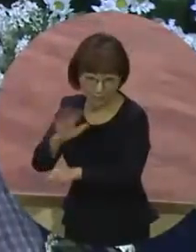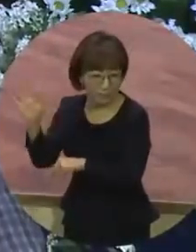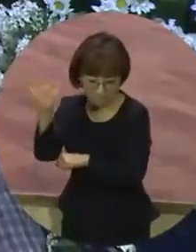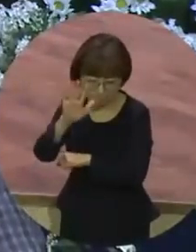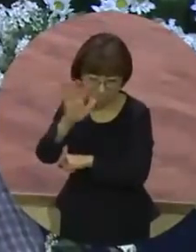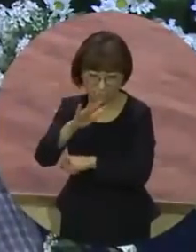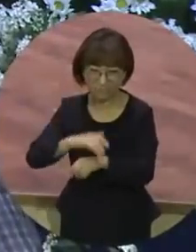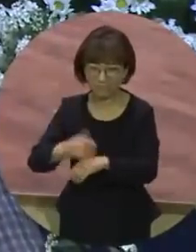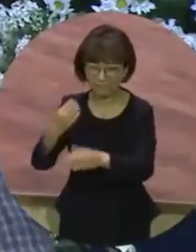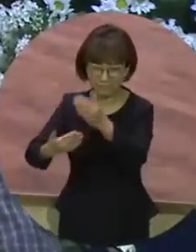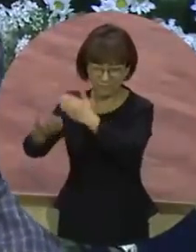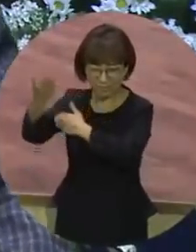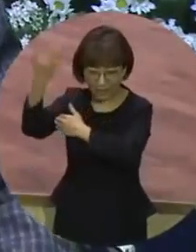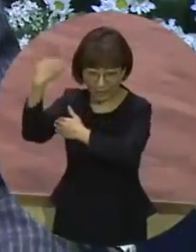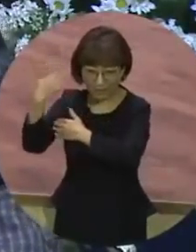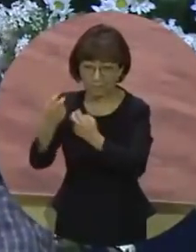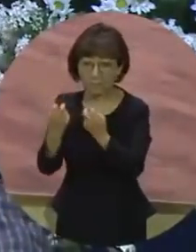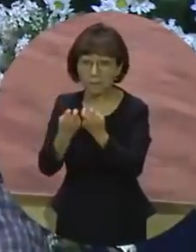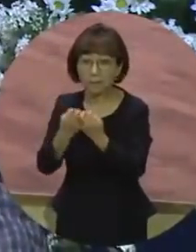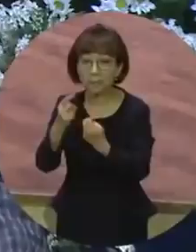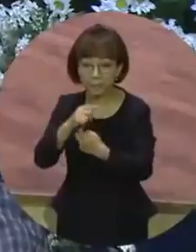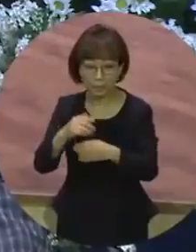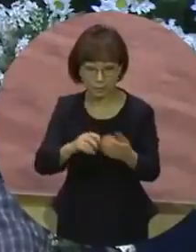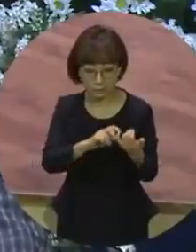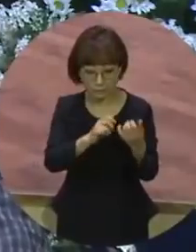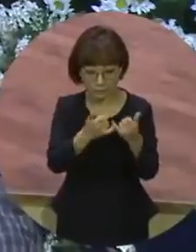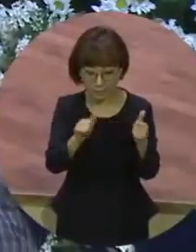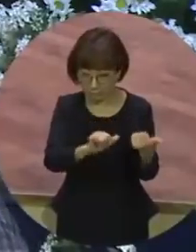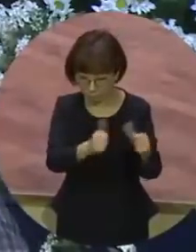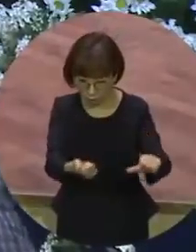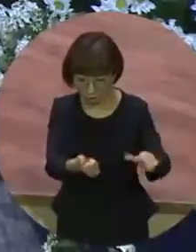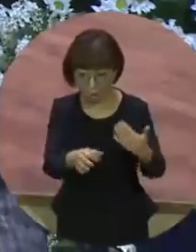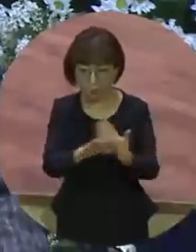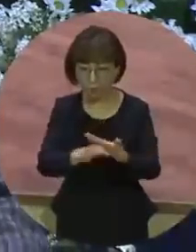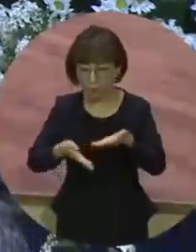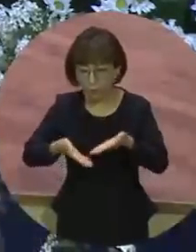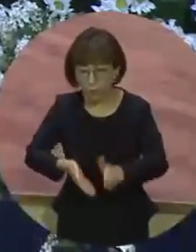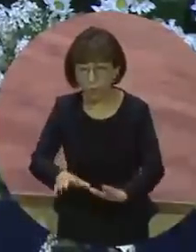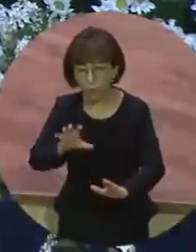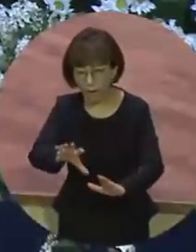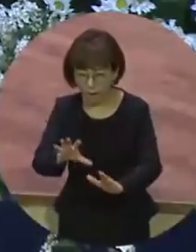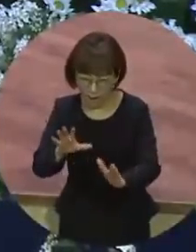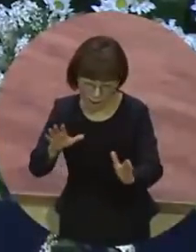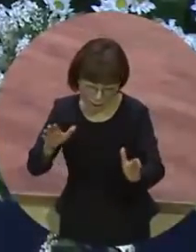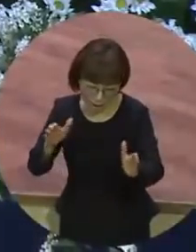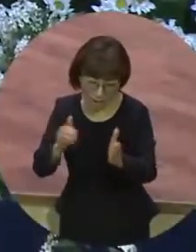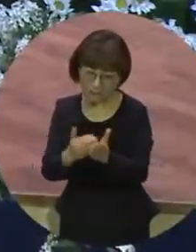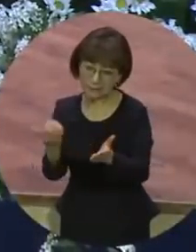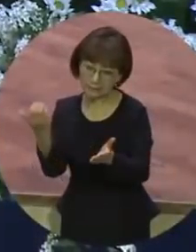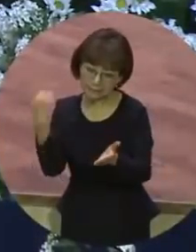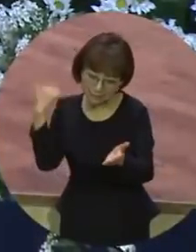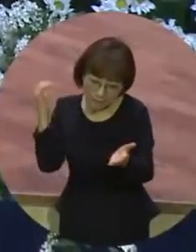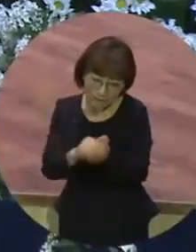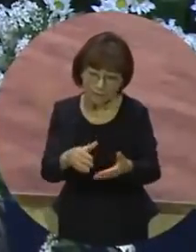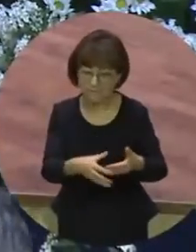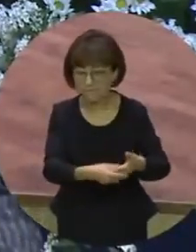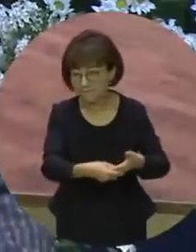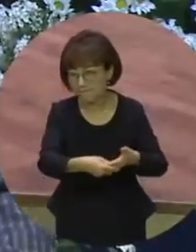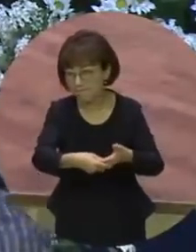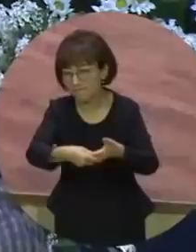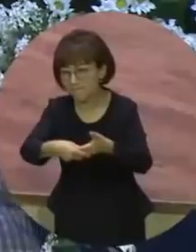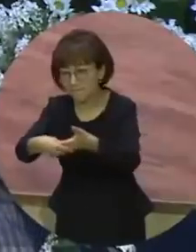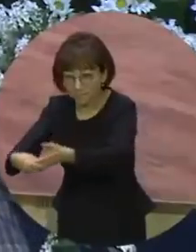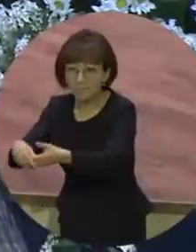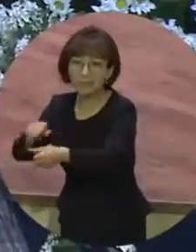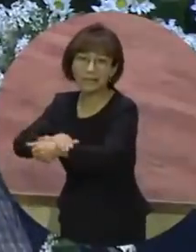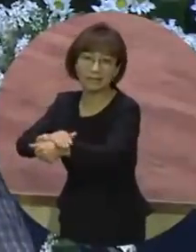풍습으로는 사람이 죽으면 대개 다 고향으로 들어가요. 고향으로 가서 장사 지냅니다. 그러나 이 아브라함은